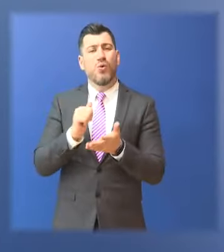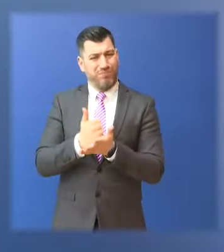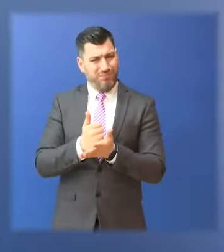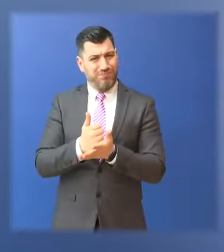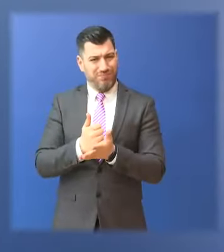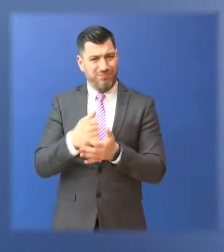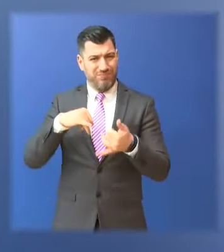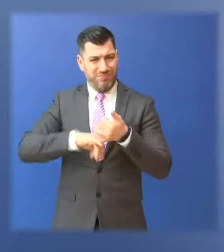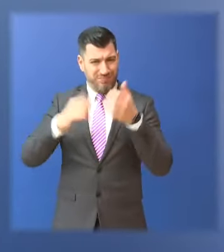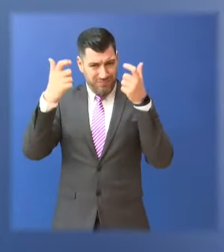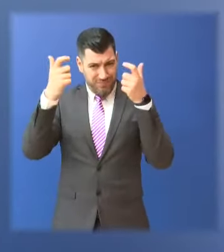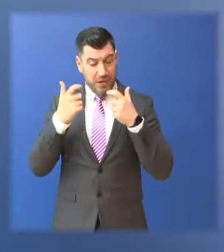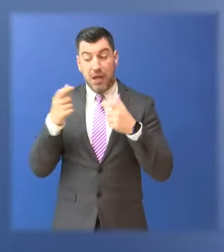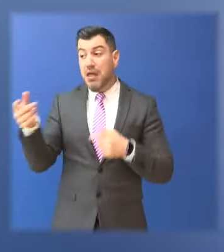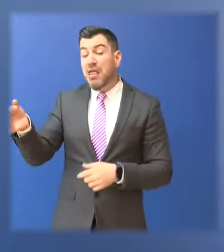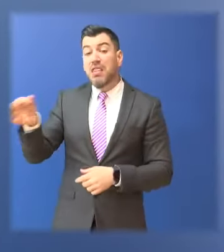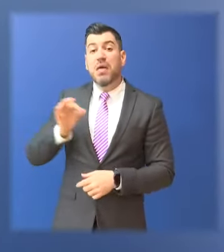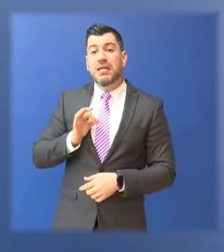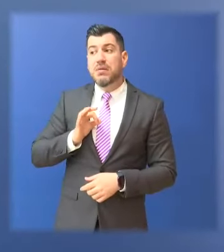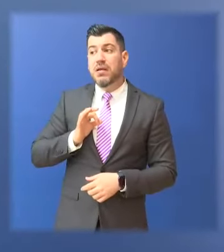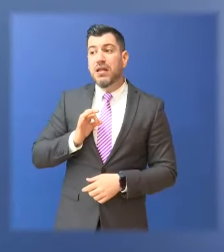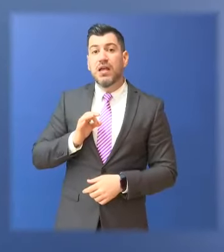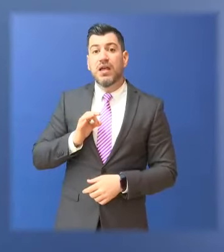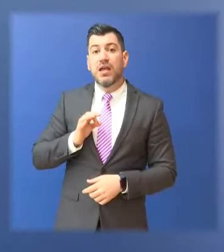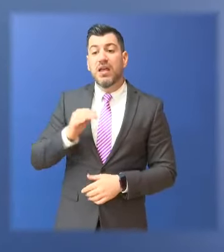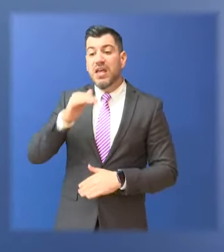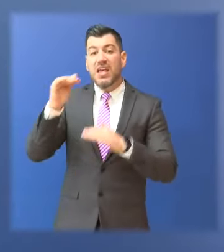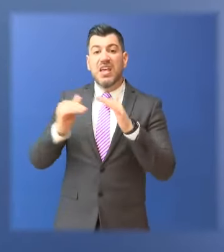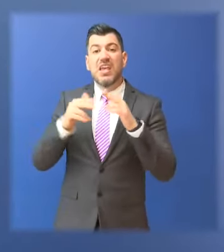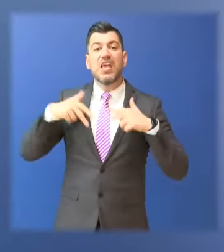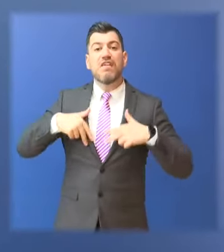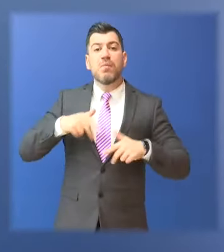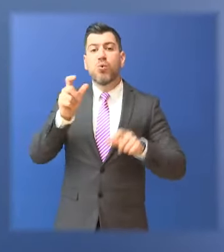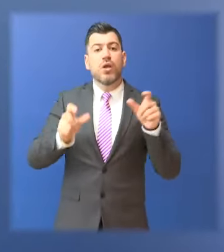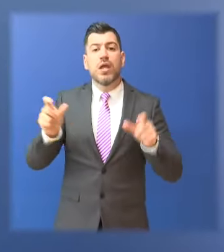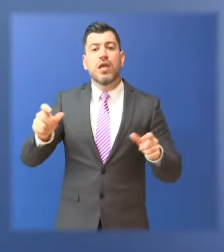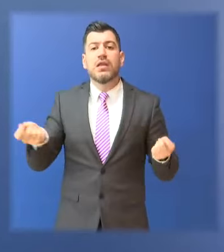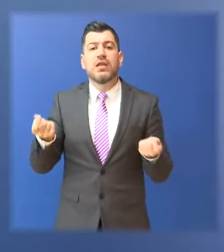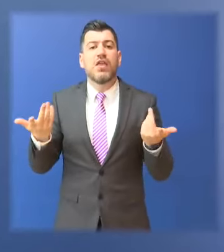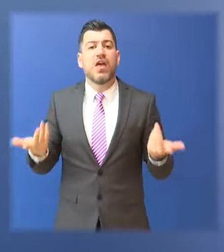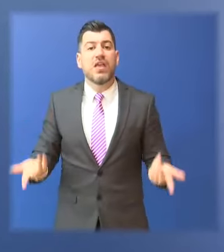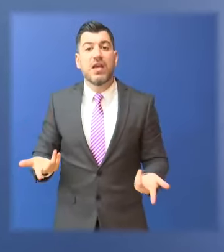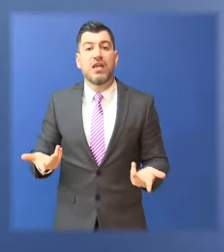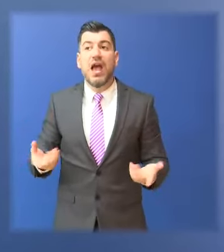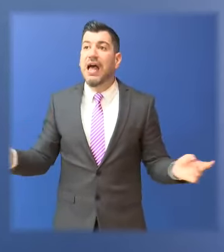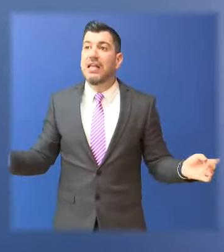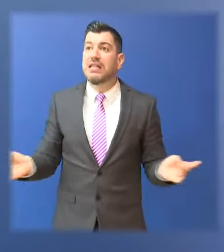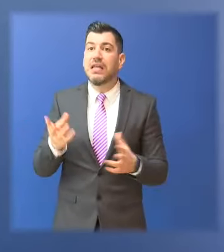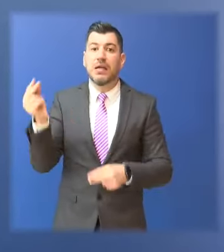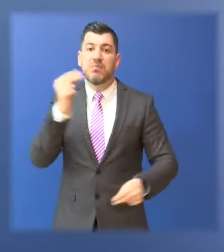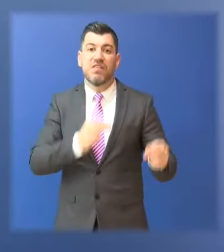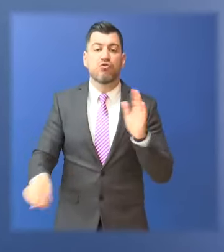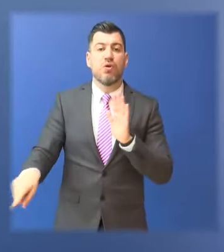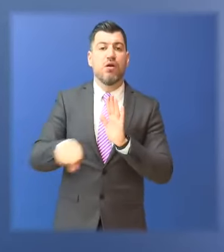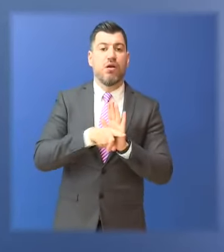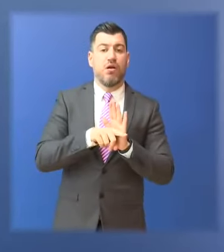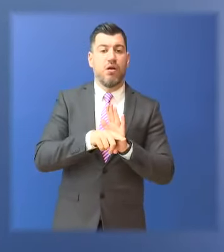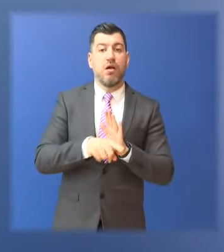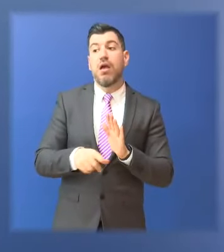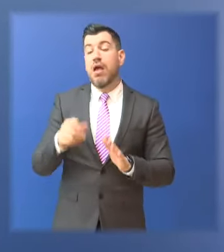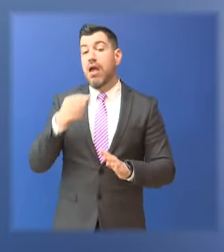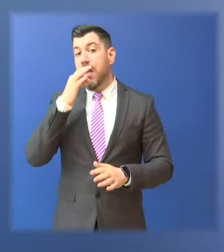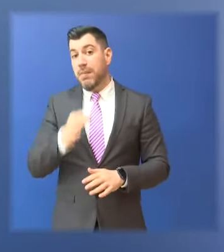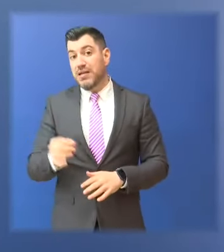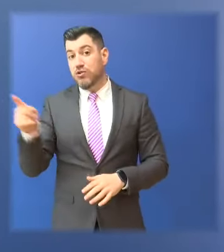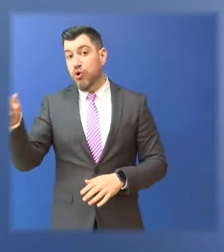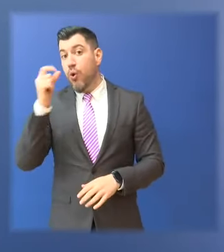απαντήσατε τι θα ισχύσει για τους υφυπουργούς. Δεύτερον, ο κύριος Ανδρουλάκης είπε ότι το ΠΑΣΟΚ δεν θα δέσει τα κορδόνια της